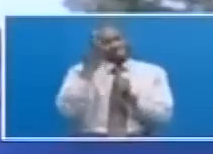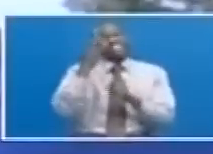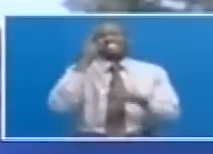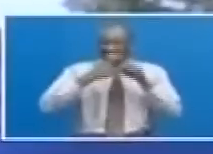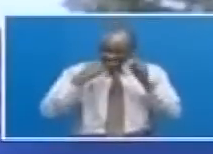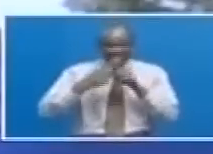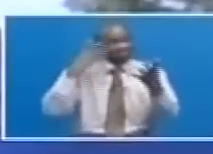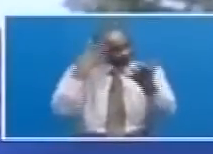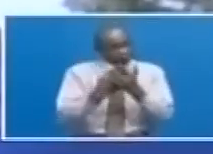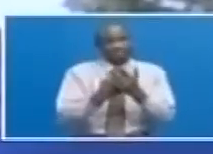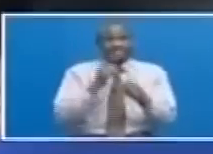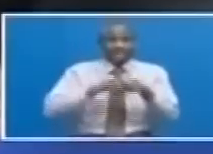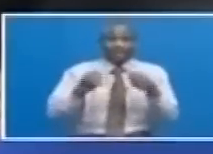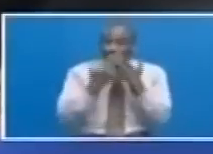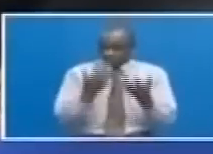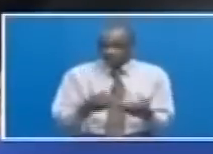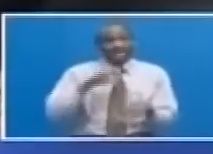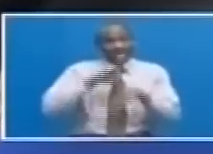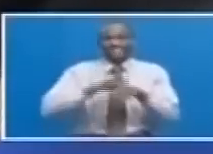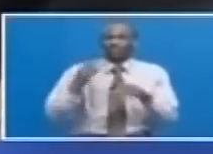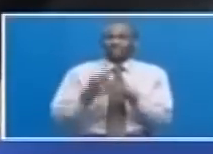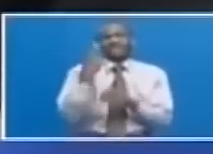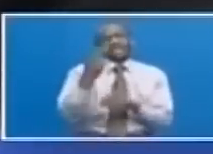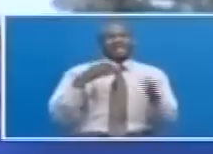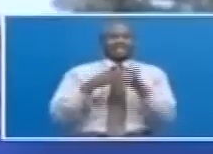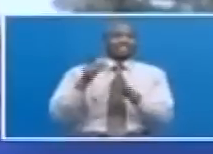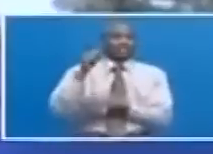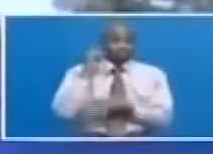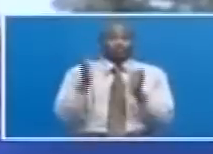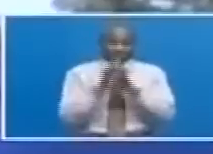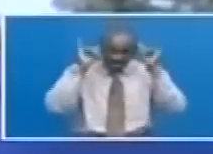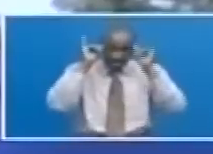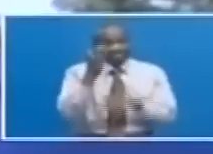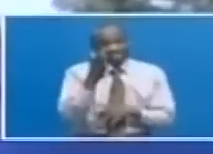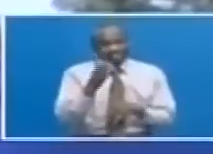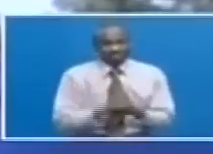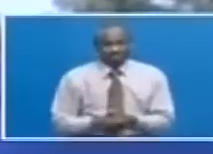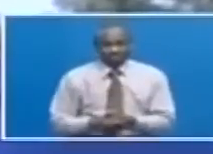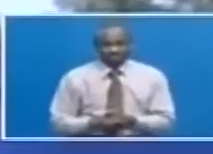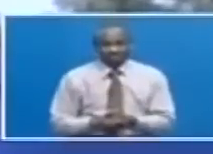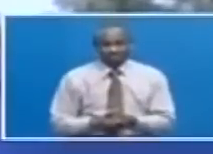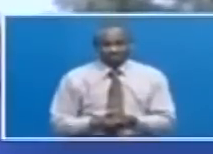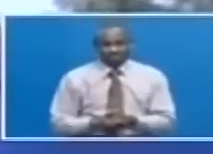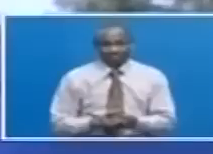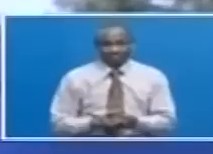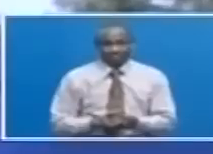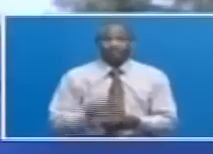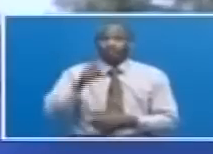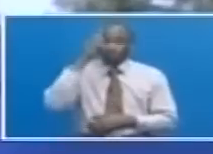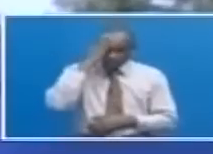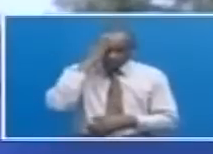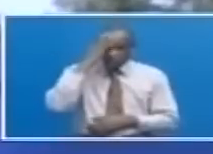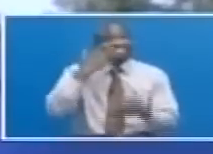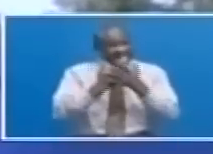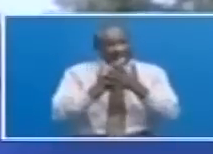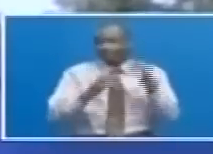gerezani alichokipata baada ya kushikwa na silaha haramu na mifugo ya wizi. Sisi wa ng'ombe muache kabisa, ni ubaya. Mjue chera